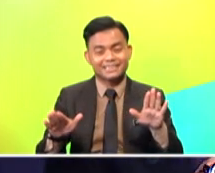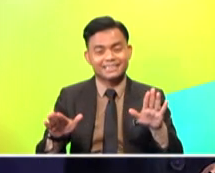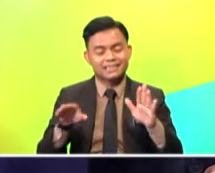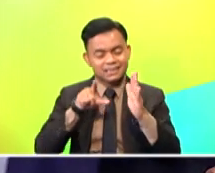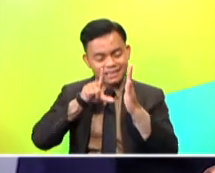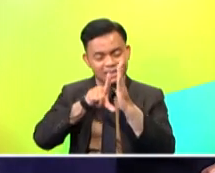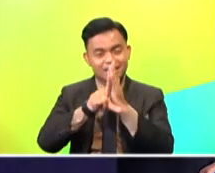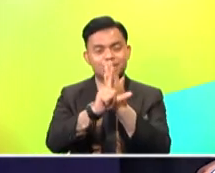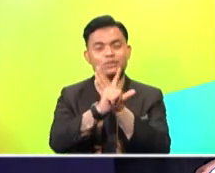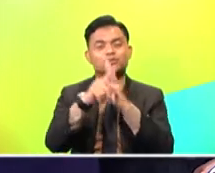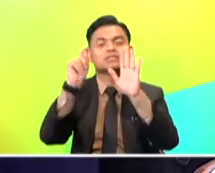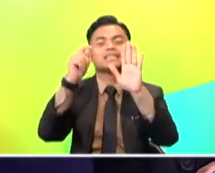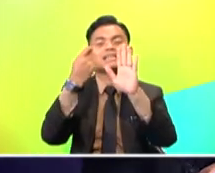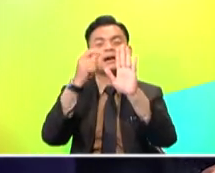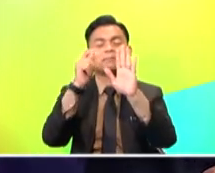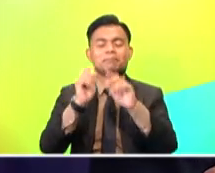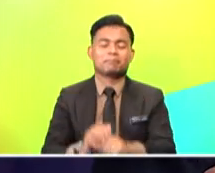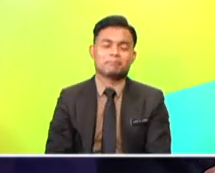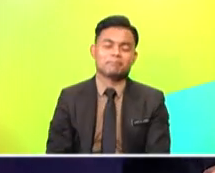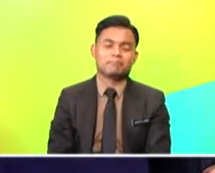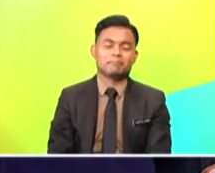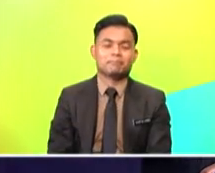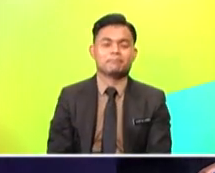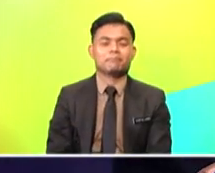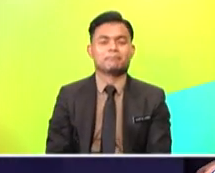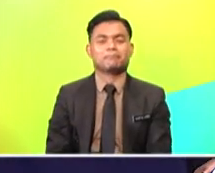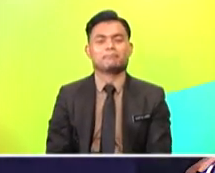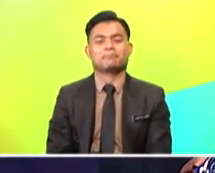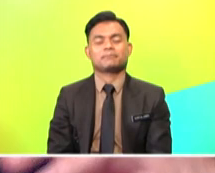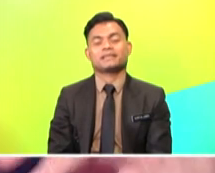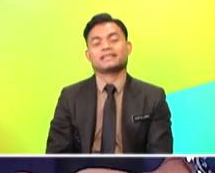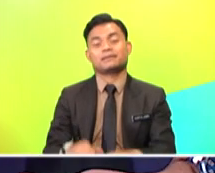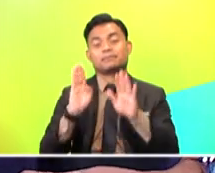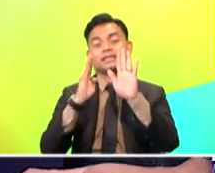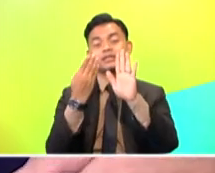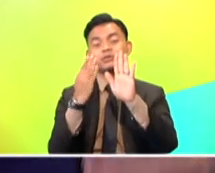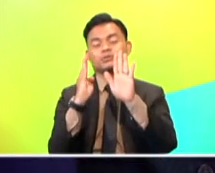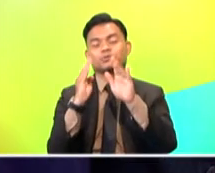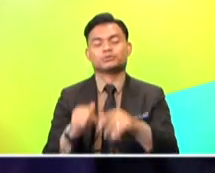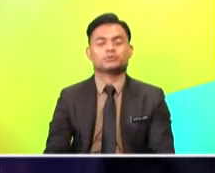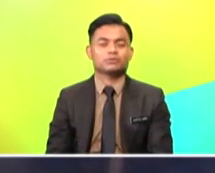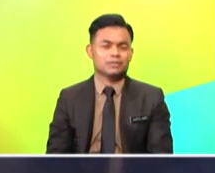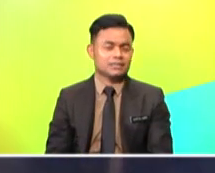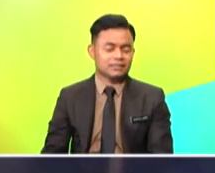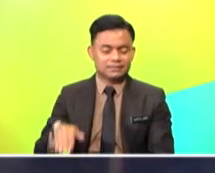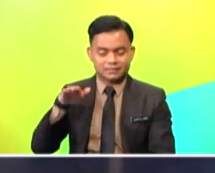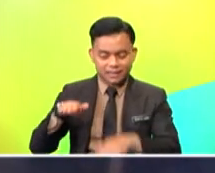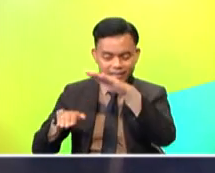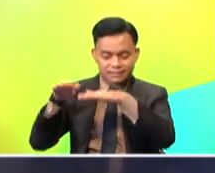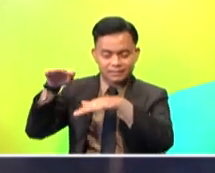ni dah bahaya dah. Dah bahaya. Memudahkan kita lalu pintu. Okey. Tangga. Tangga. Okey.